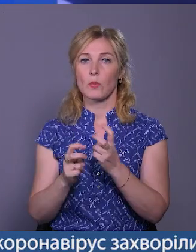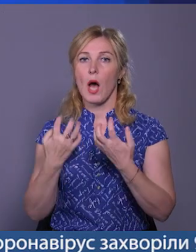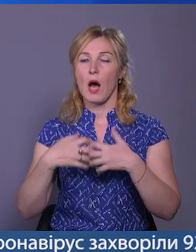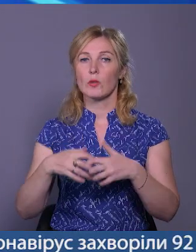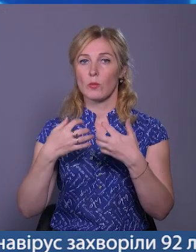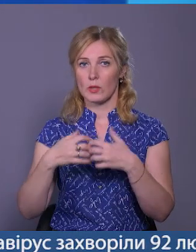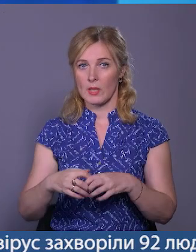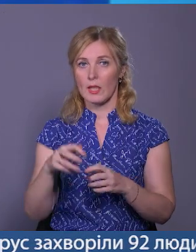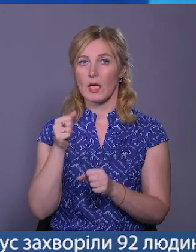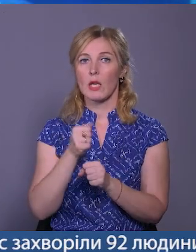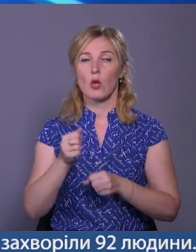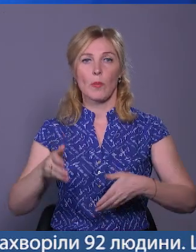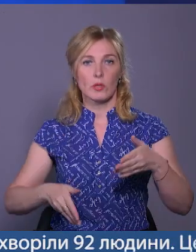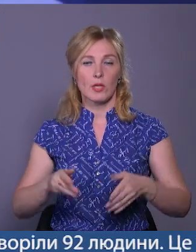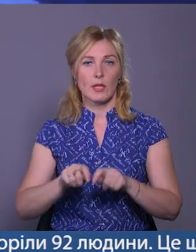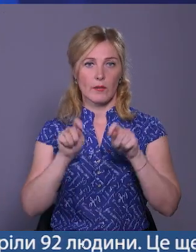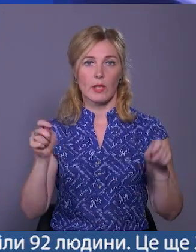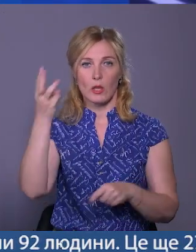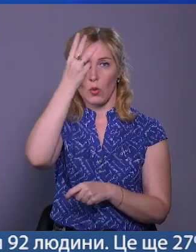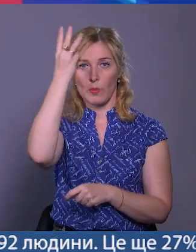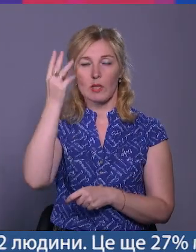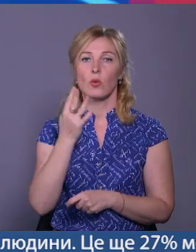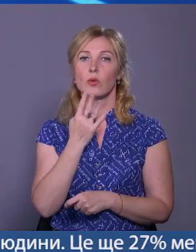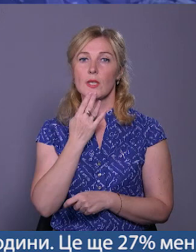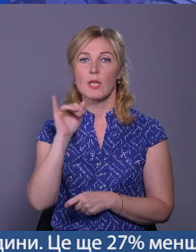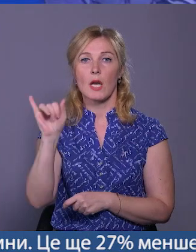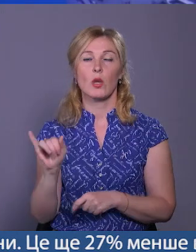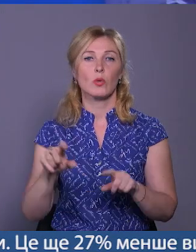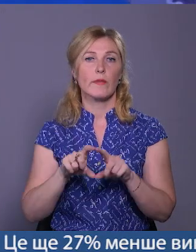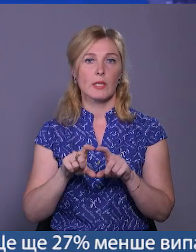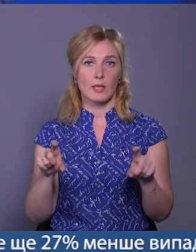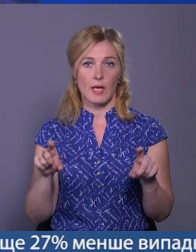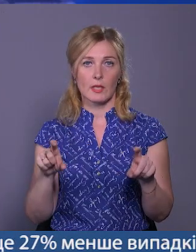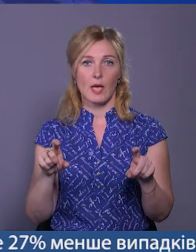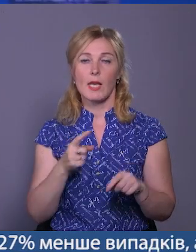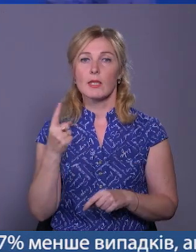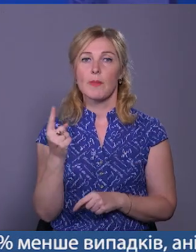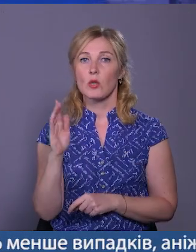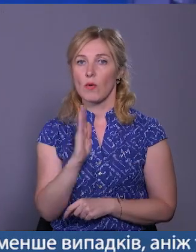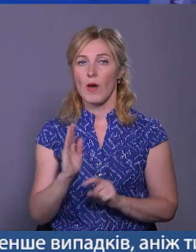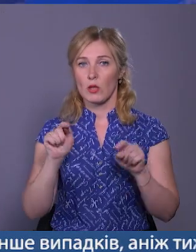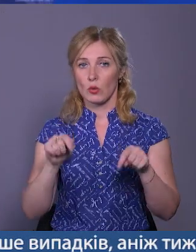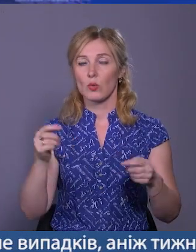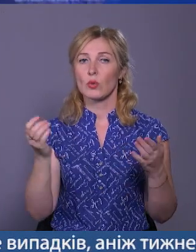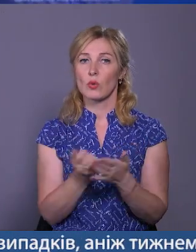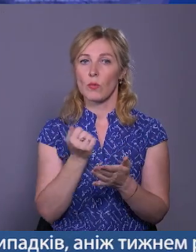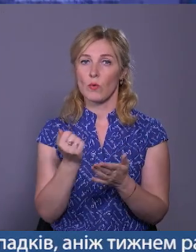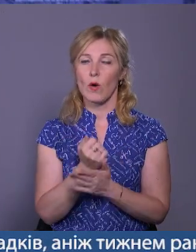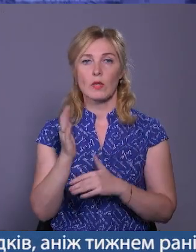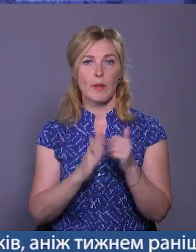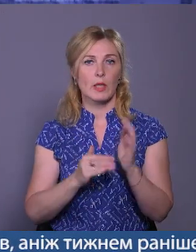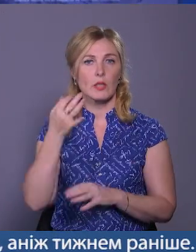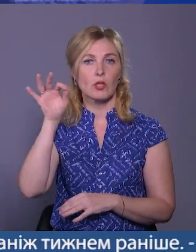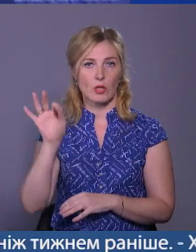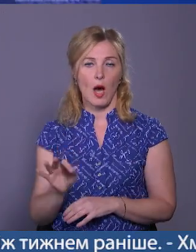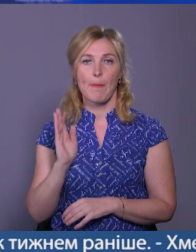автоматизації і роботизації відкрили у Хмельницькому національному університеті З 1 вересня тут здобуватимуть практичні